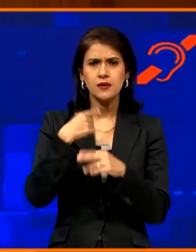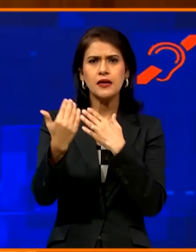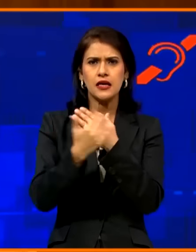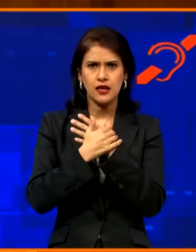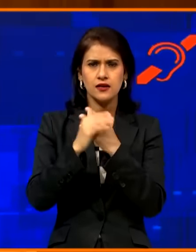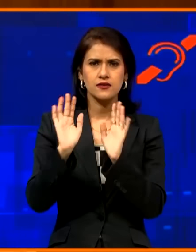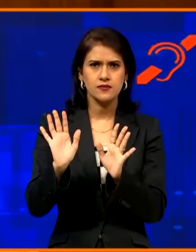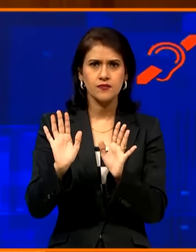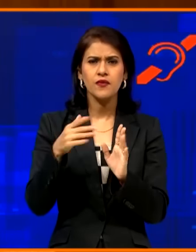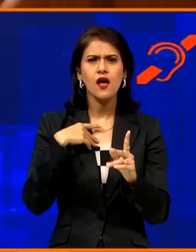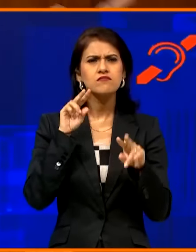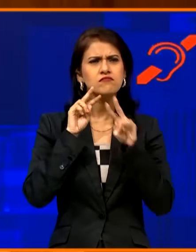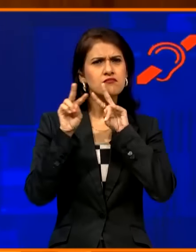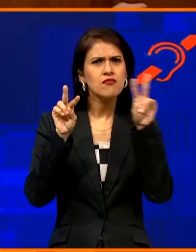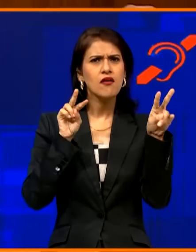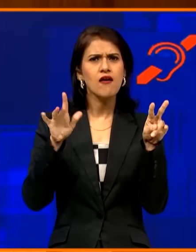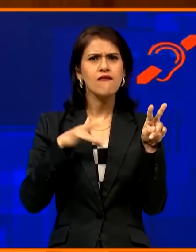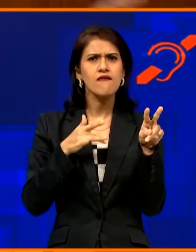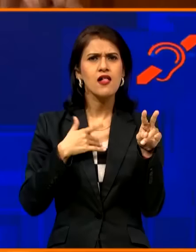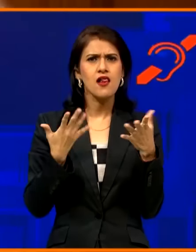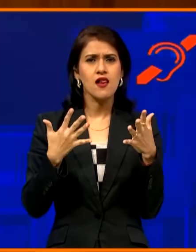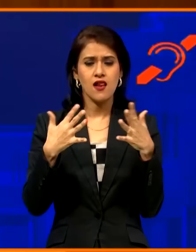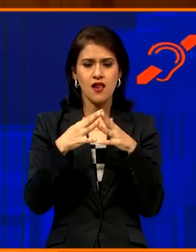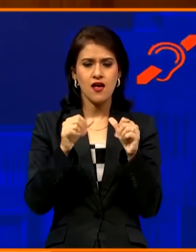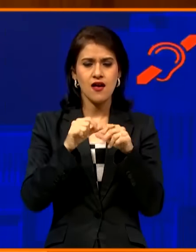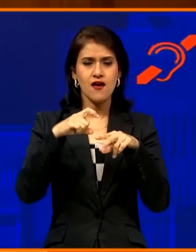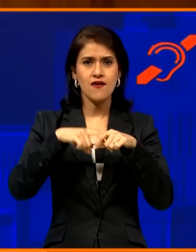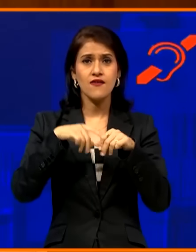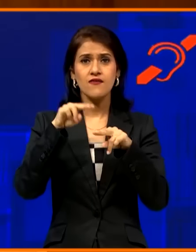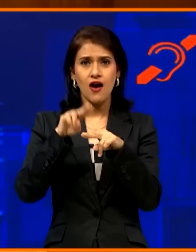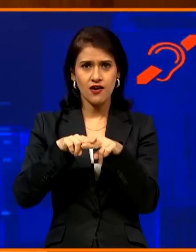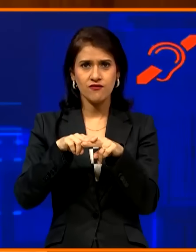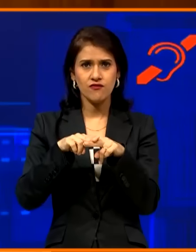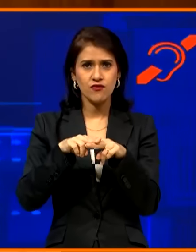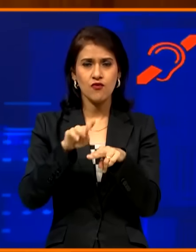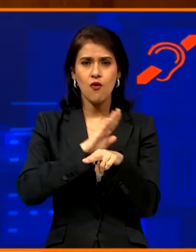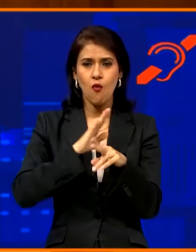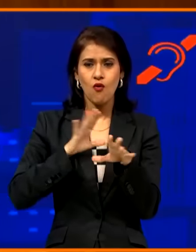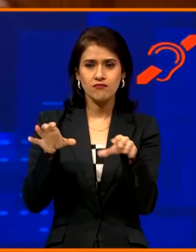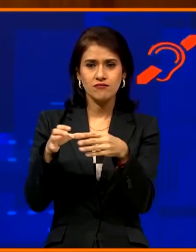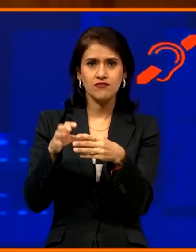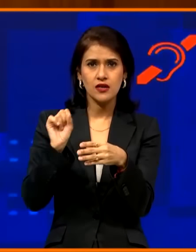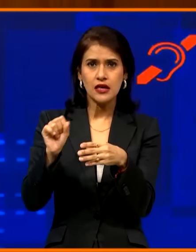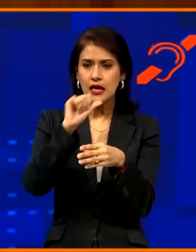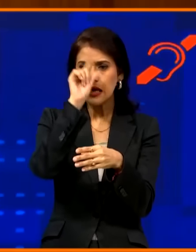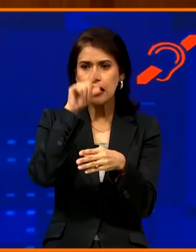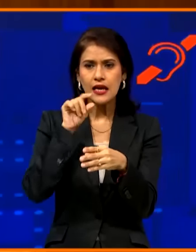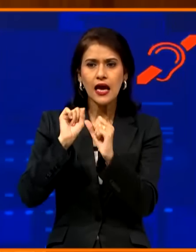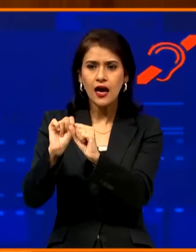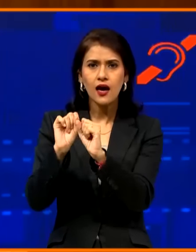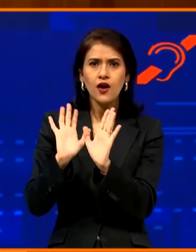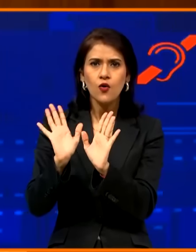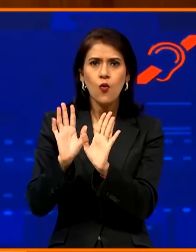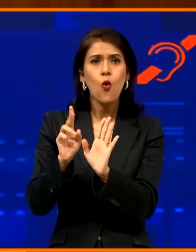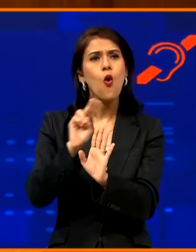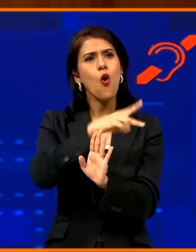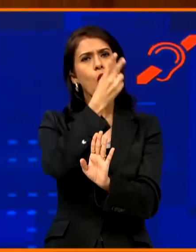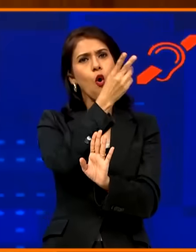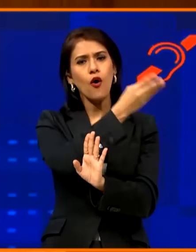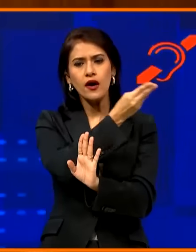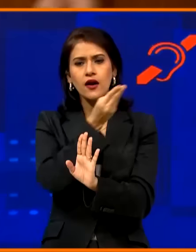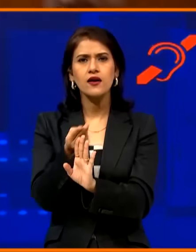है कि जैसे ये वक्फ की वक्फ बोर्ड इंडिया का नहीं है किसी और पड़ोस के दुश्मन मुल्क का